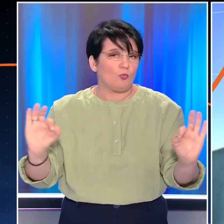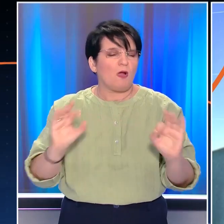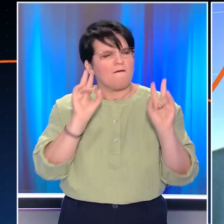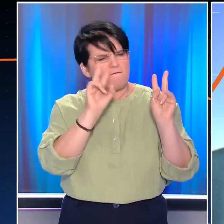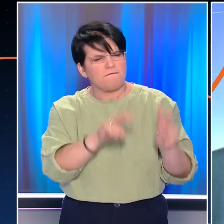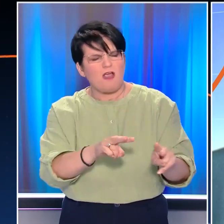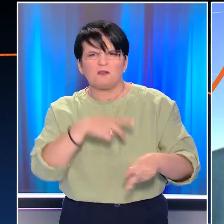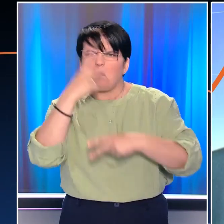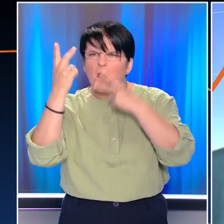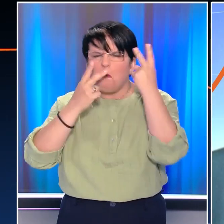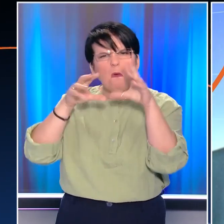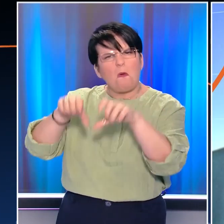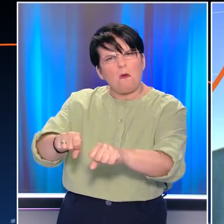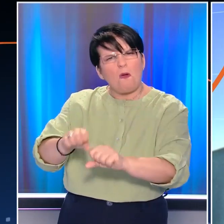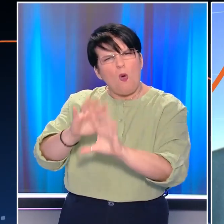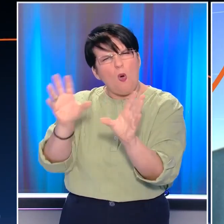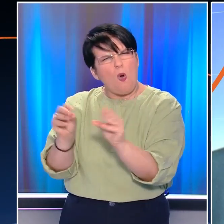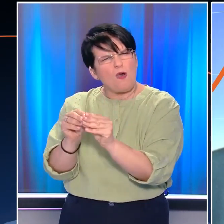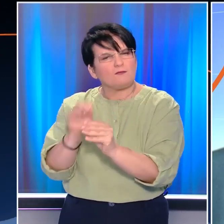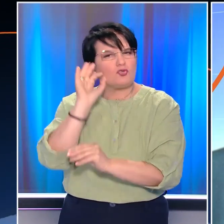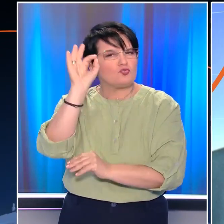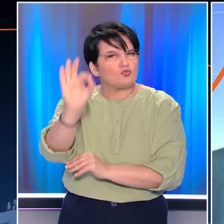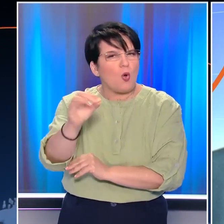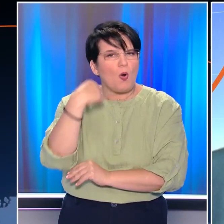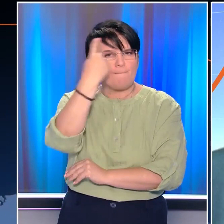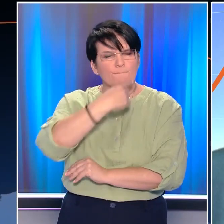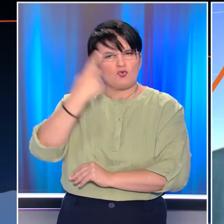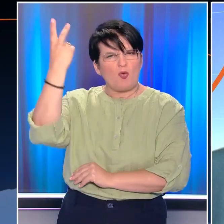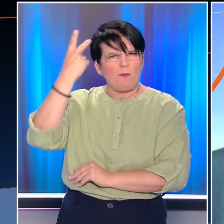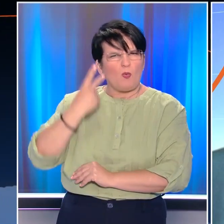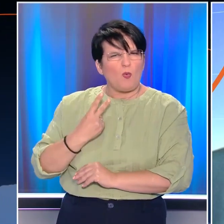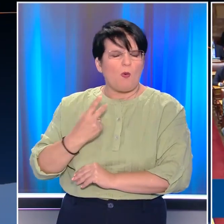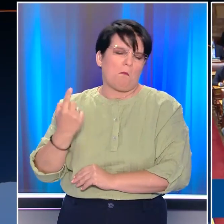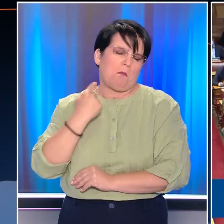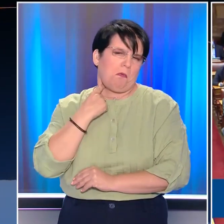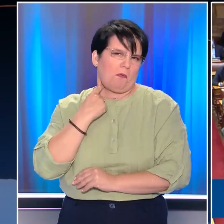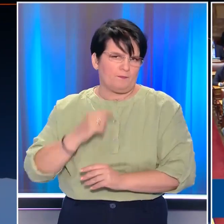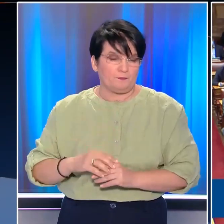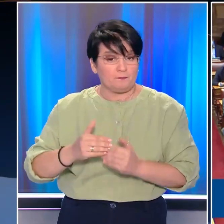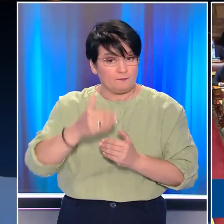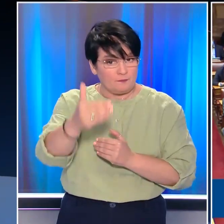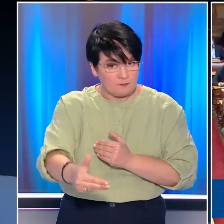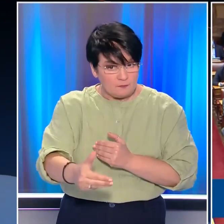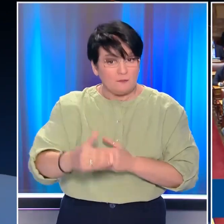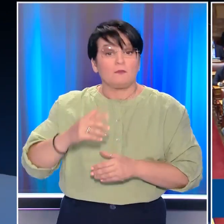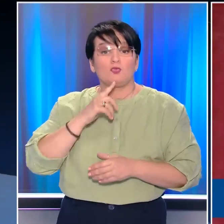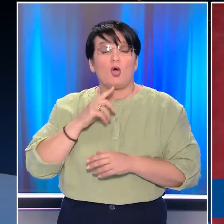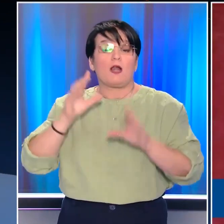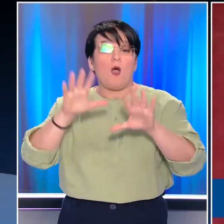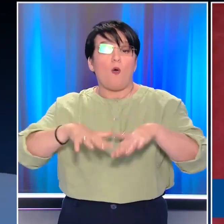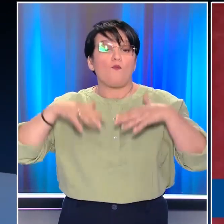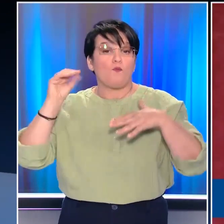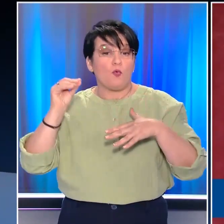πασιφανής κατάχρηση εξουσίας που επιχειρήθηκε και είχε ως στόχο την προσωπική μου σπήλωση απέτυχε. Επόμενο βήμα, η κλήρωση από τη Βουλή